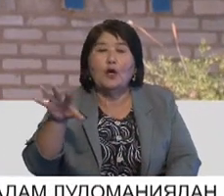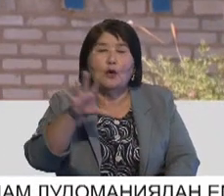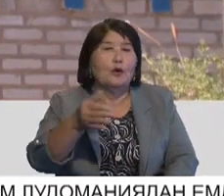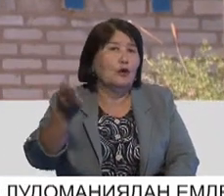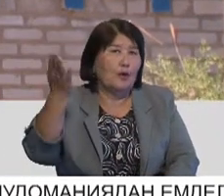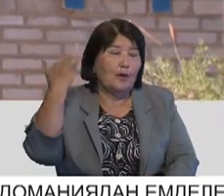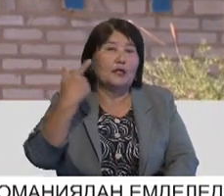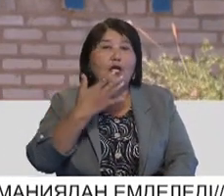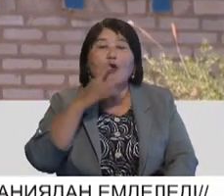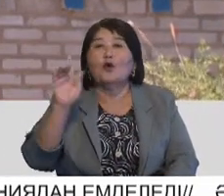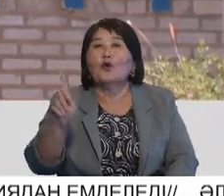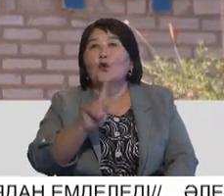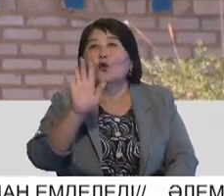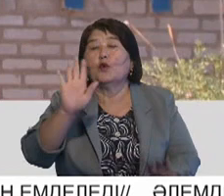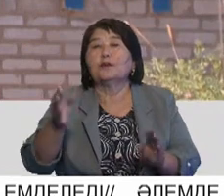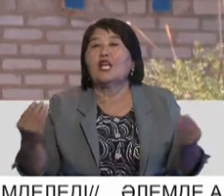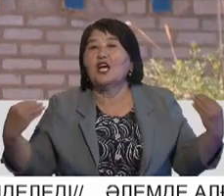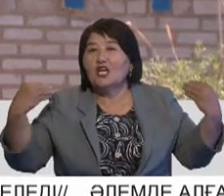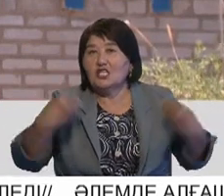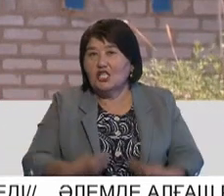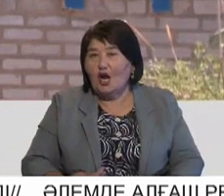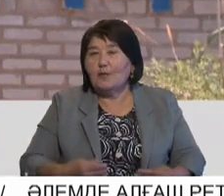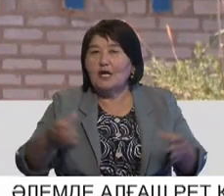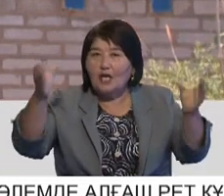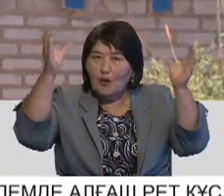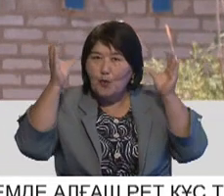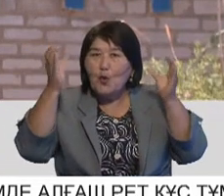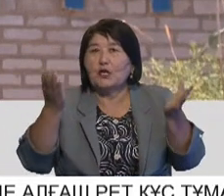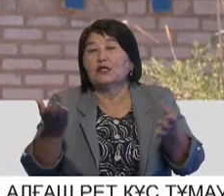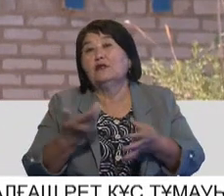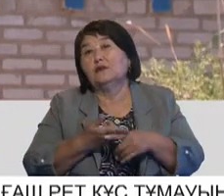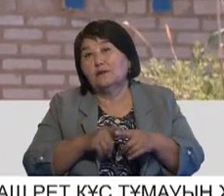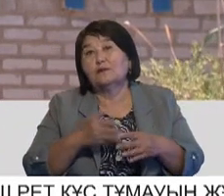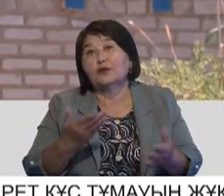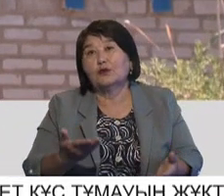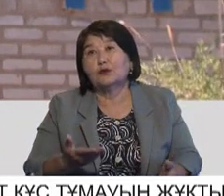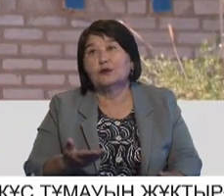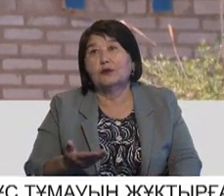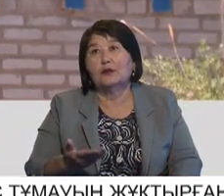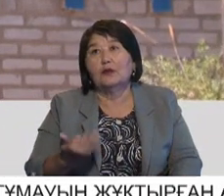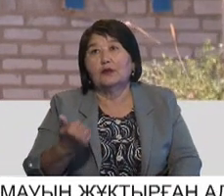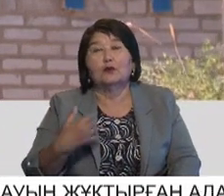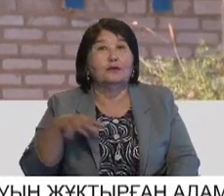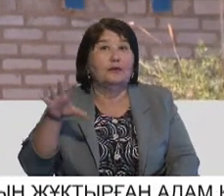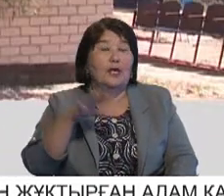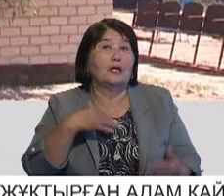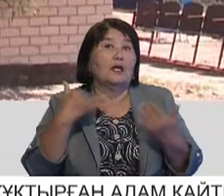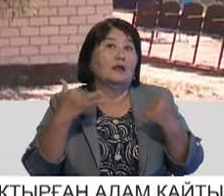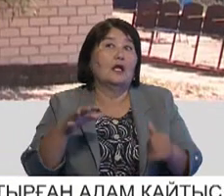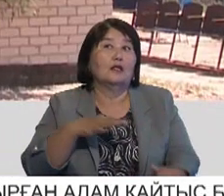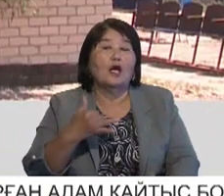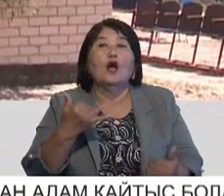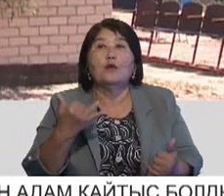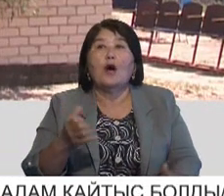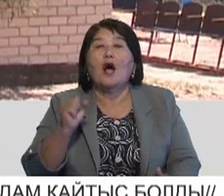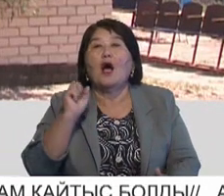музей несіне көрмесіне қойдық шапанын бөркін сол Кавказға барғанда сол тәнті болған дейді ғой негізі.